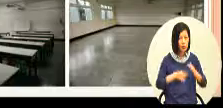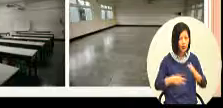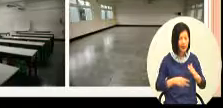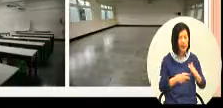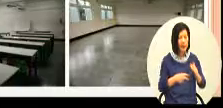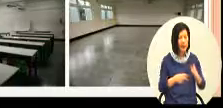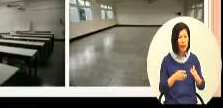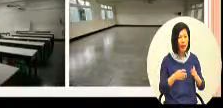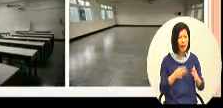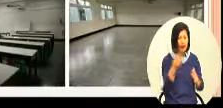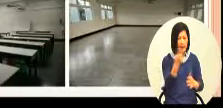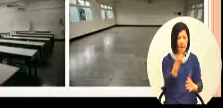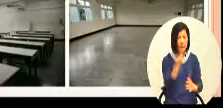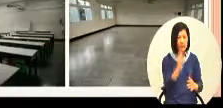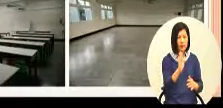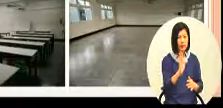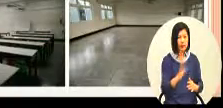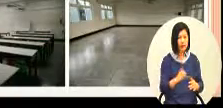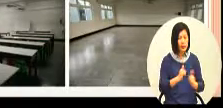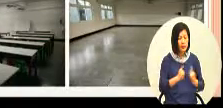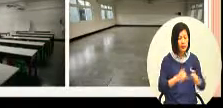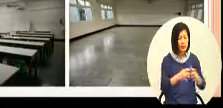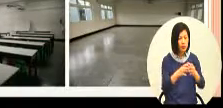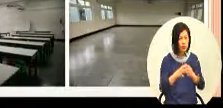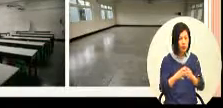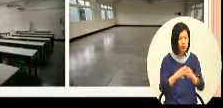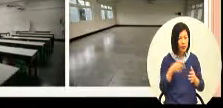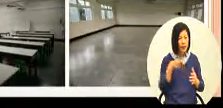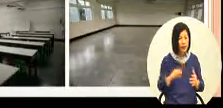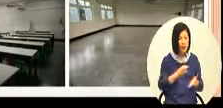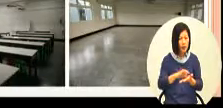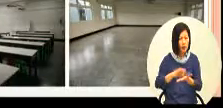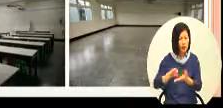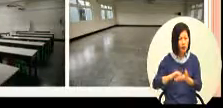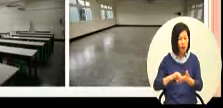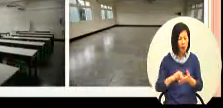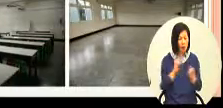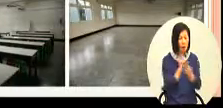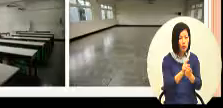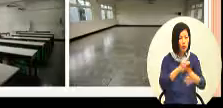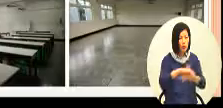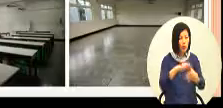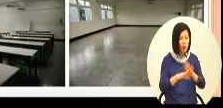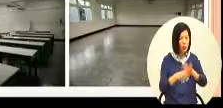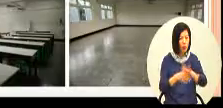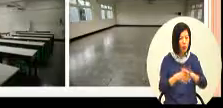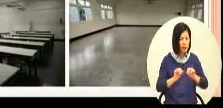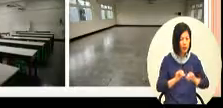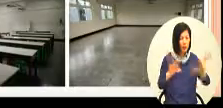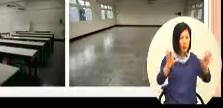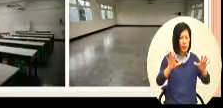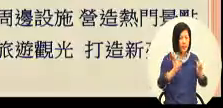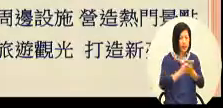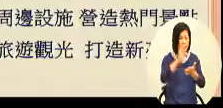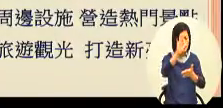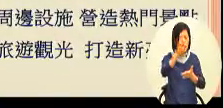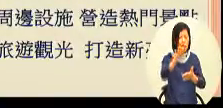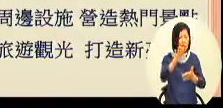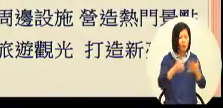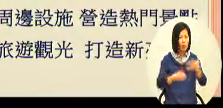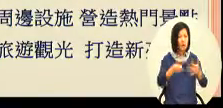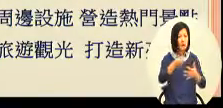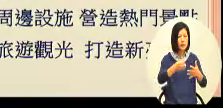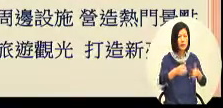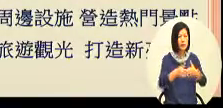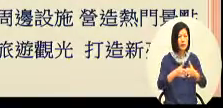这个教室怎么样让我们的社团来利用，对于这个文化的一个发展跟整个的未来都要